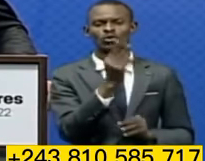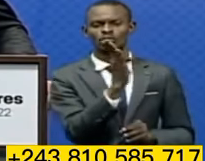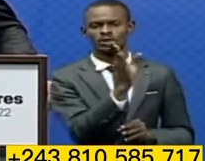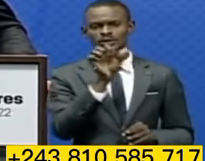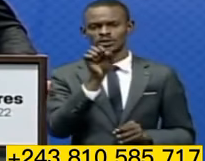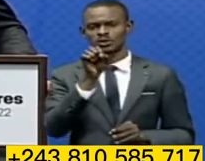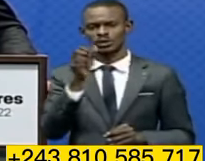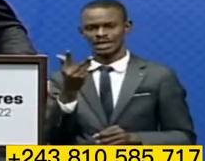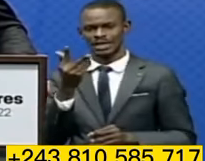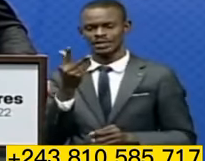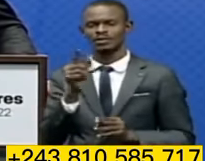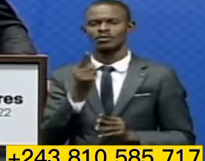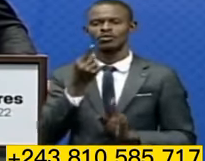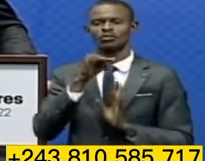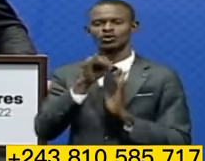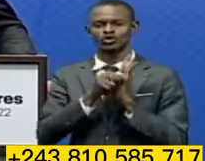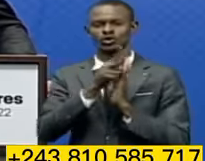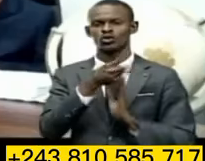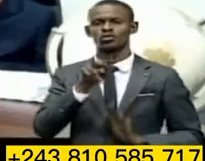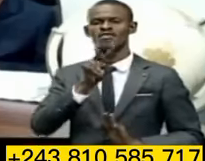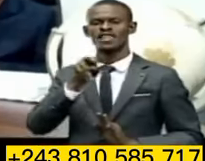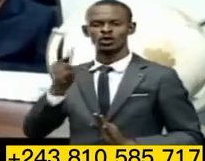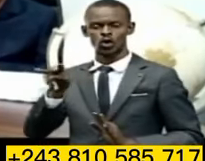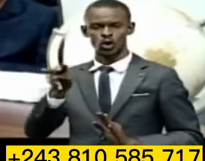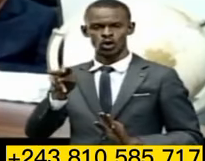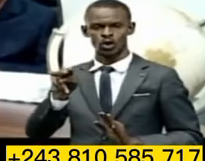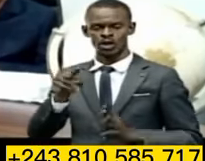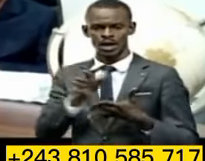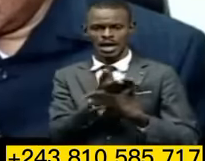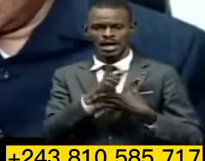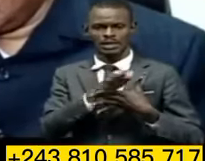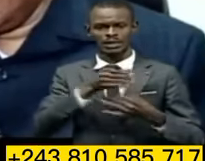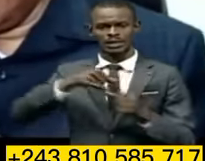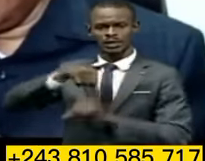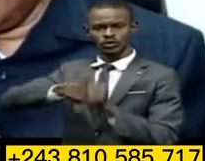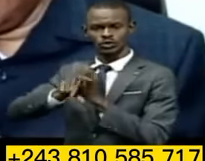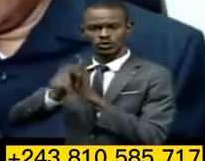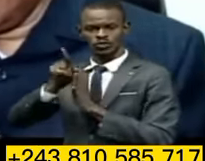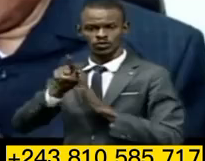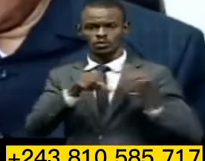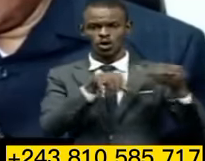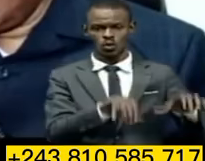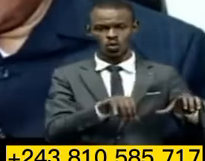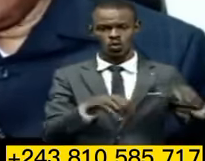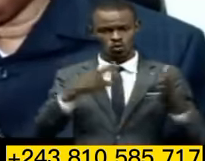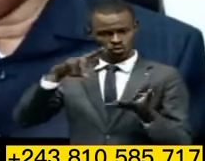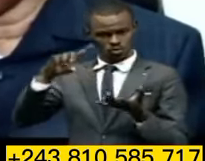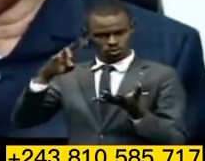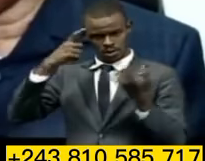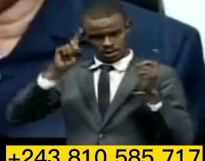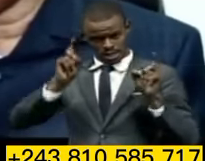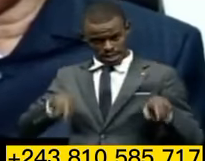E02813ZR du 1er juin 2022, conclu entre l'Association internationale de développement et la République démocratique du